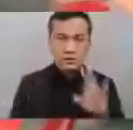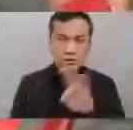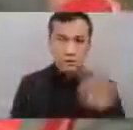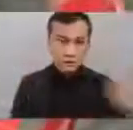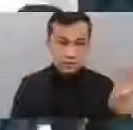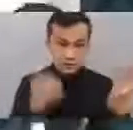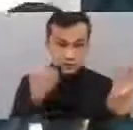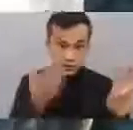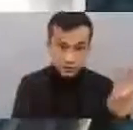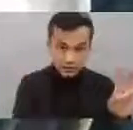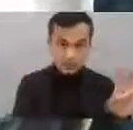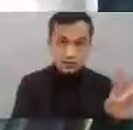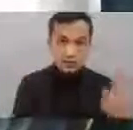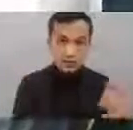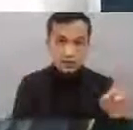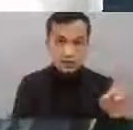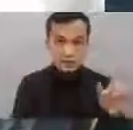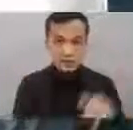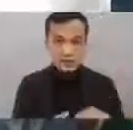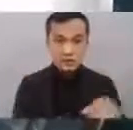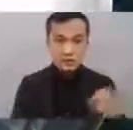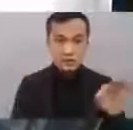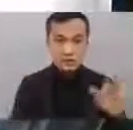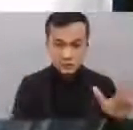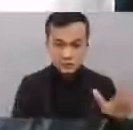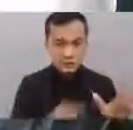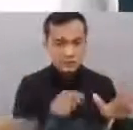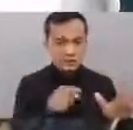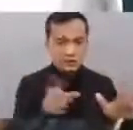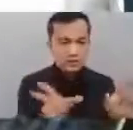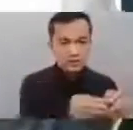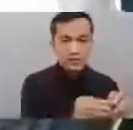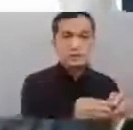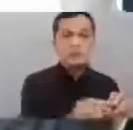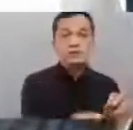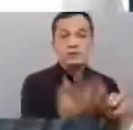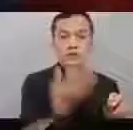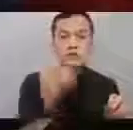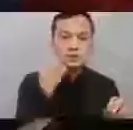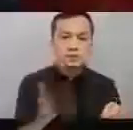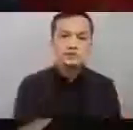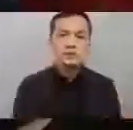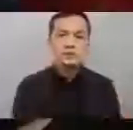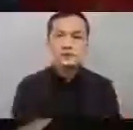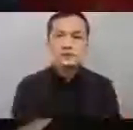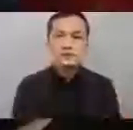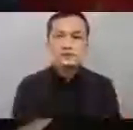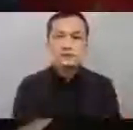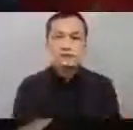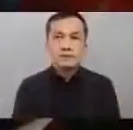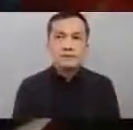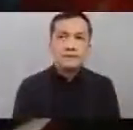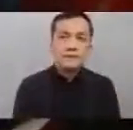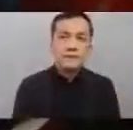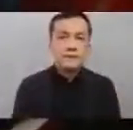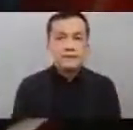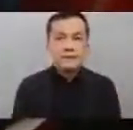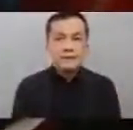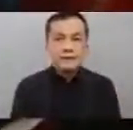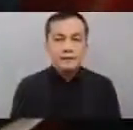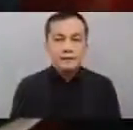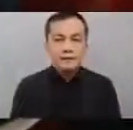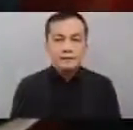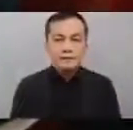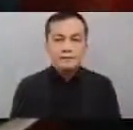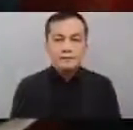dose ng Sinovac. Sinamantala na ng kargador na si Christian Galit ang pagbabakuna kagabi. Batid niya ang kahalagahan ng pagbabakuna